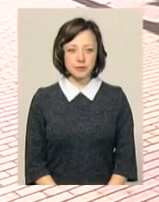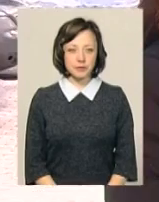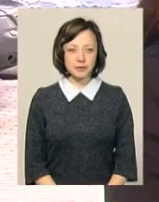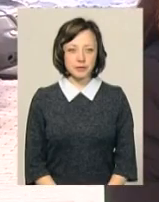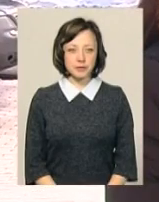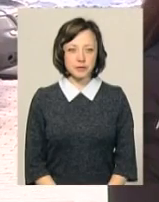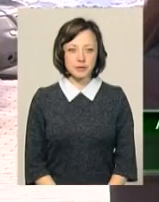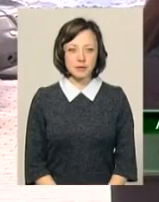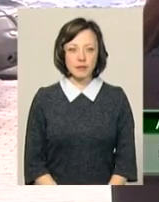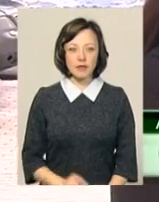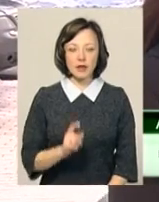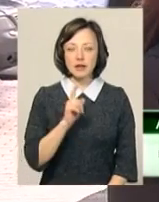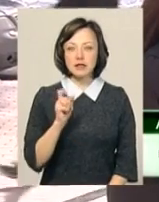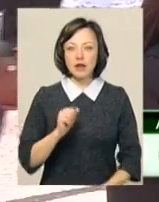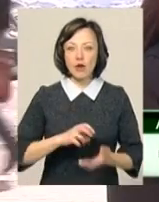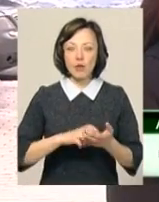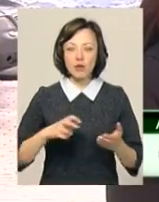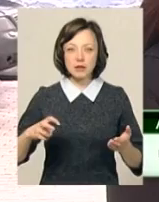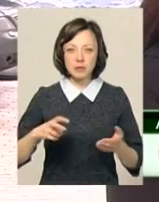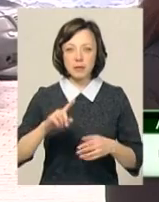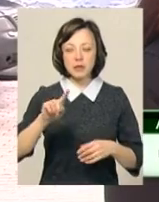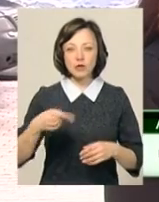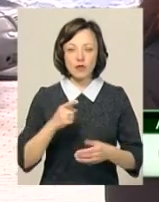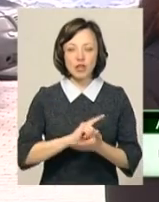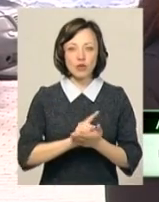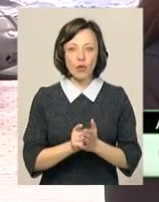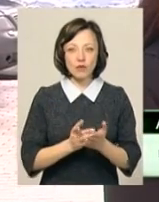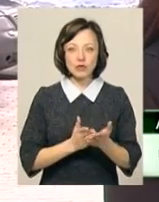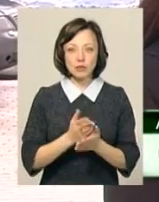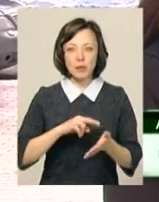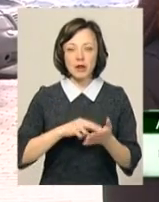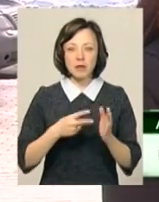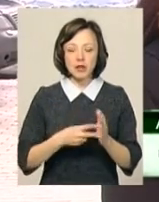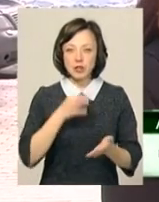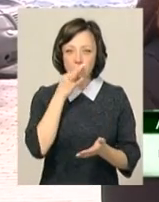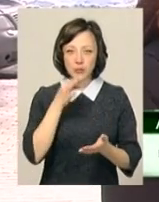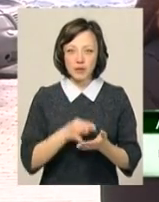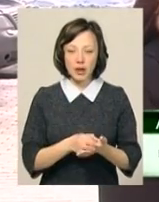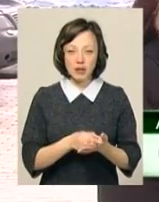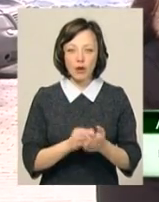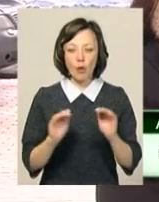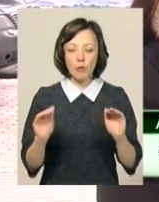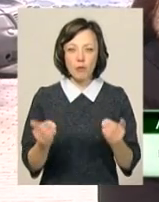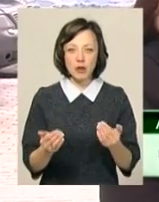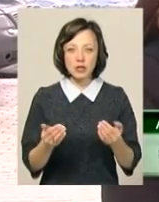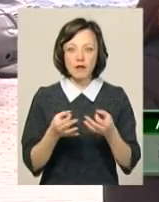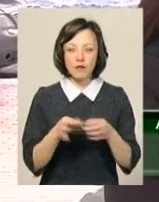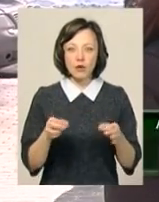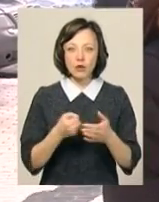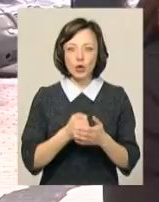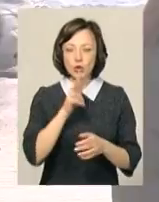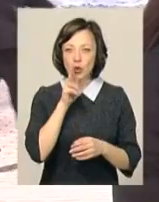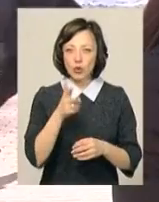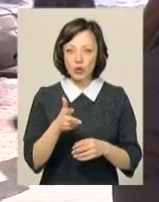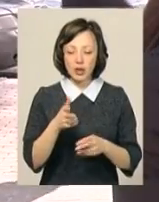За ухилення від призову на строкову службу передбачено відповідальність у вигляді обмеження волі до 3